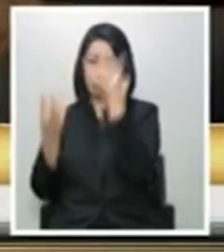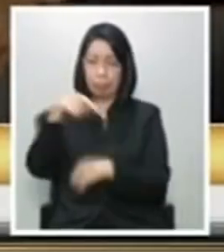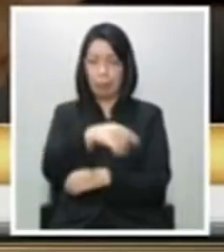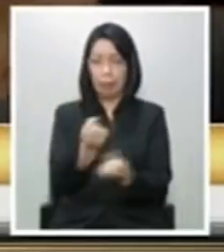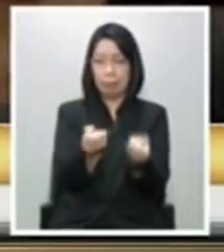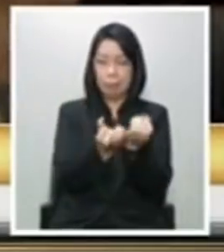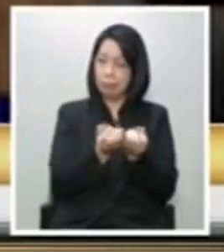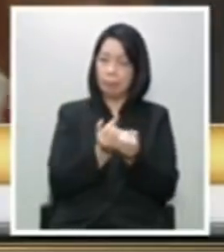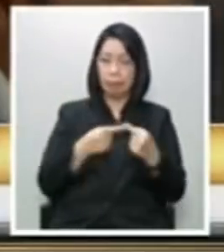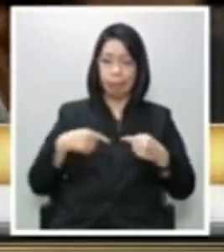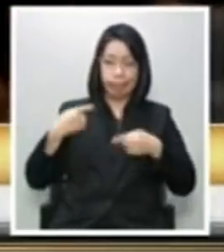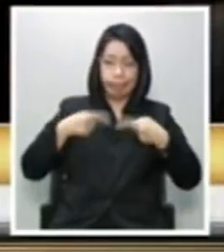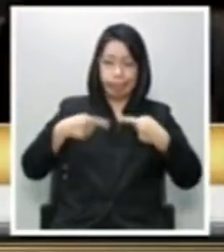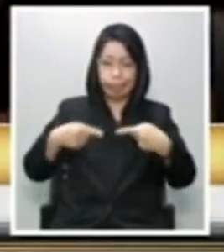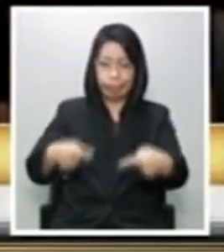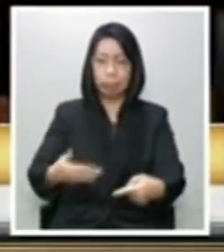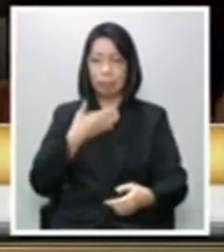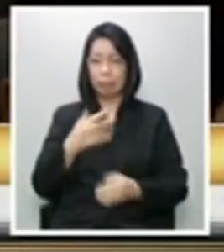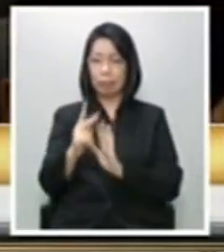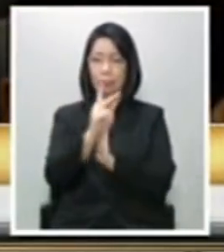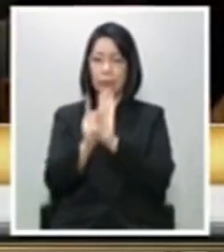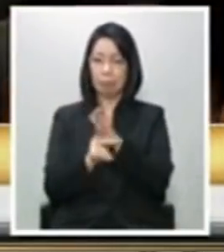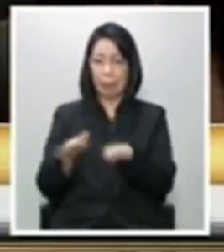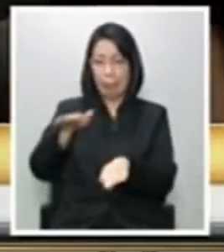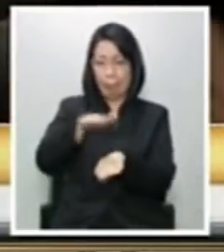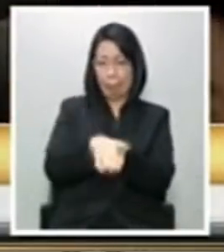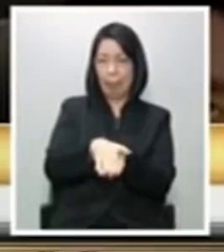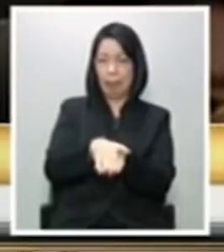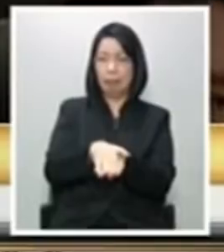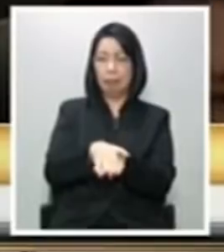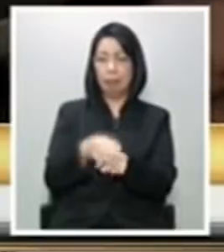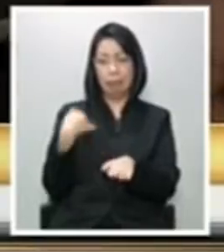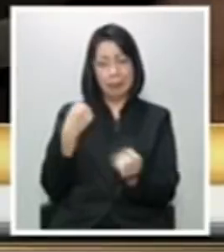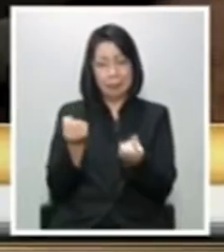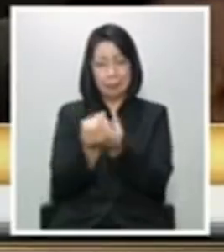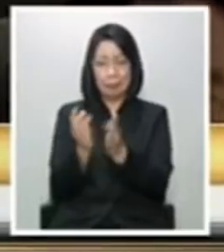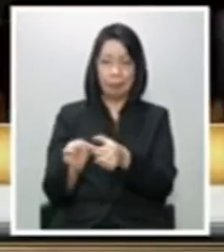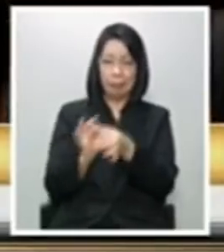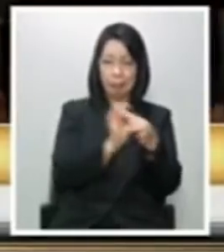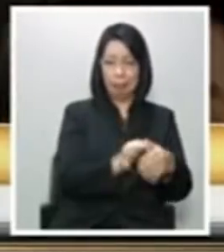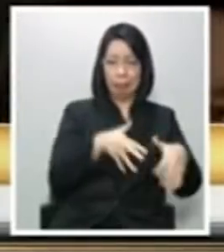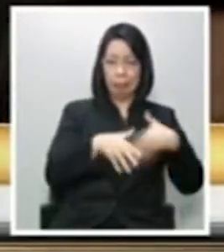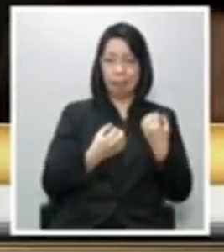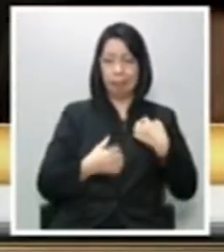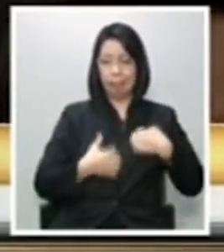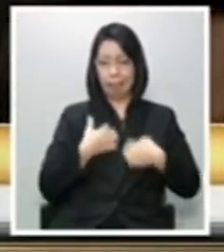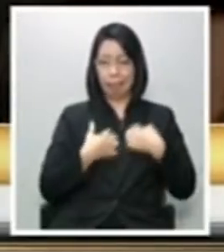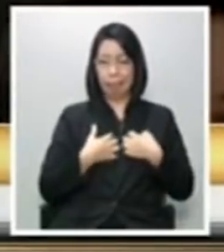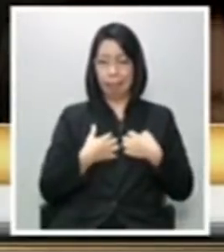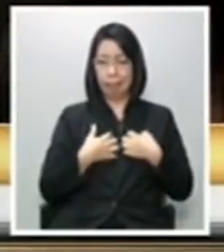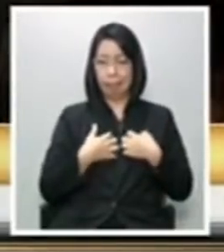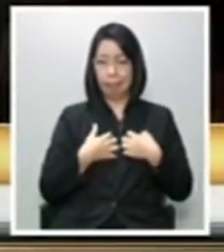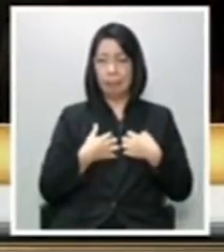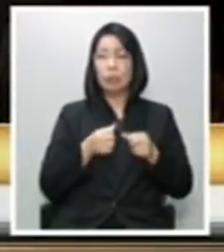หน่วยรัฐหรือที่อาจเรียกว่ากฎหมายป่าทับคนส่งผลกระทบให้กับชุมชนจำนวนมากกลายเป็นผู้